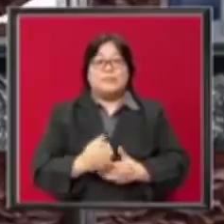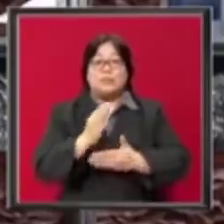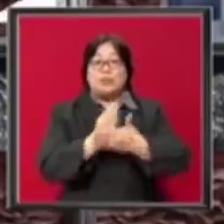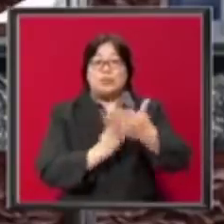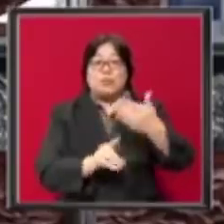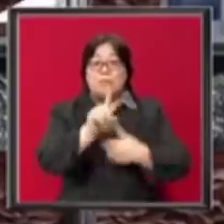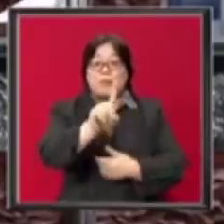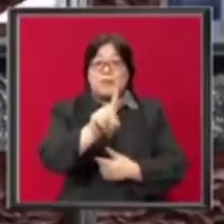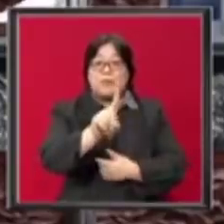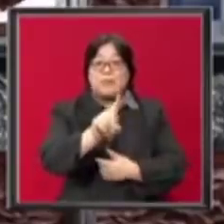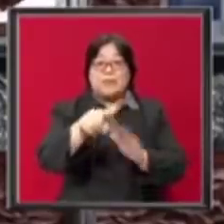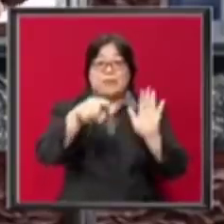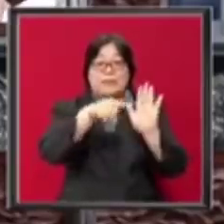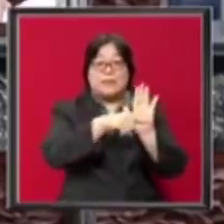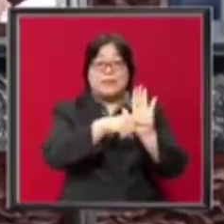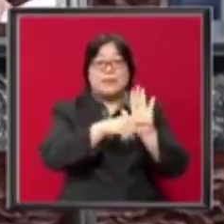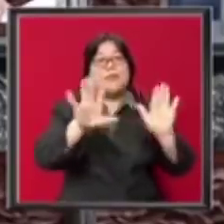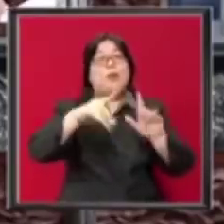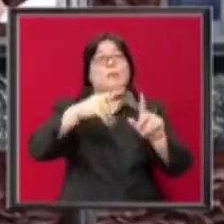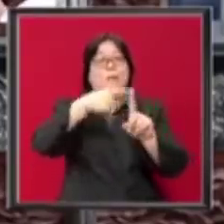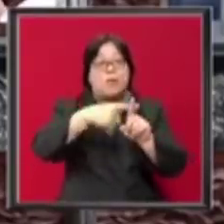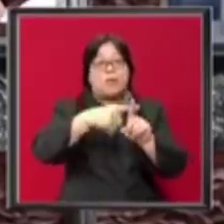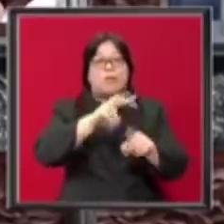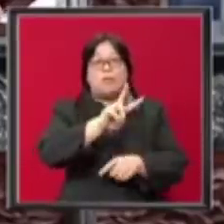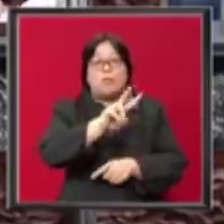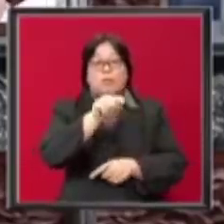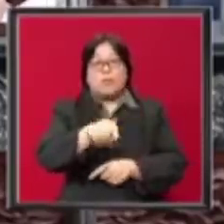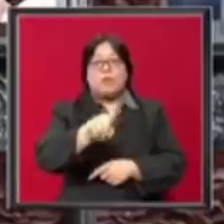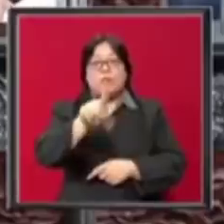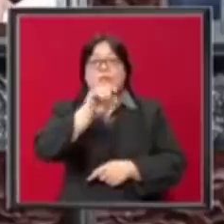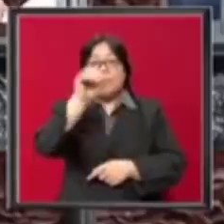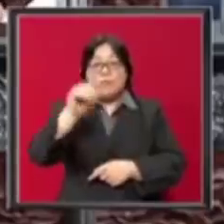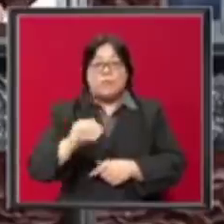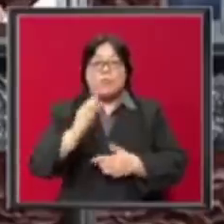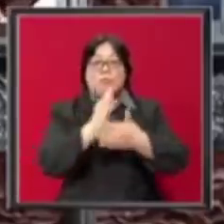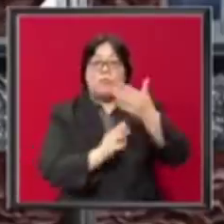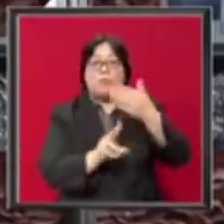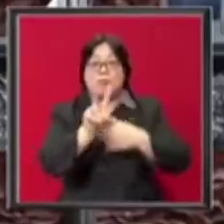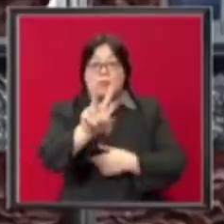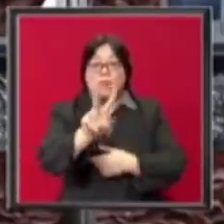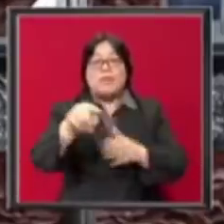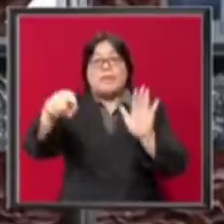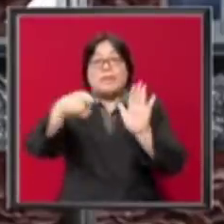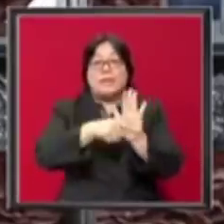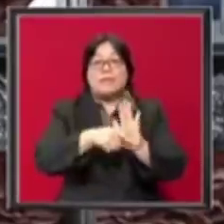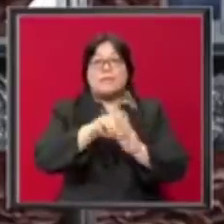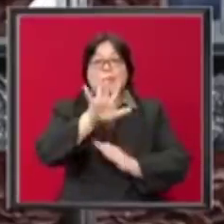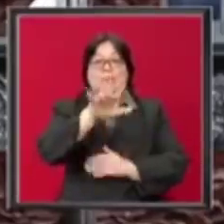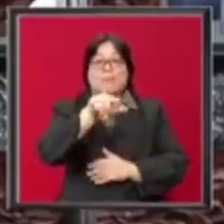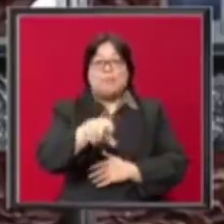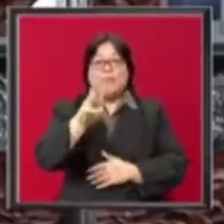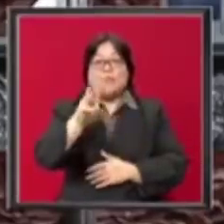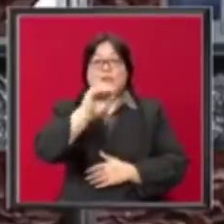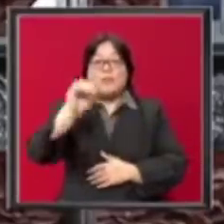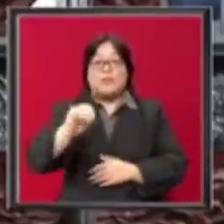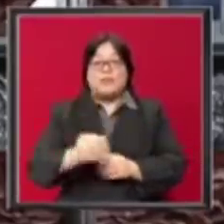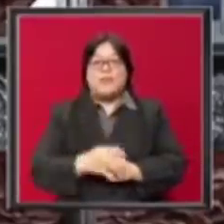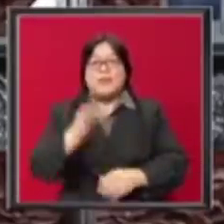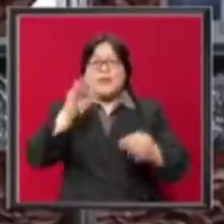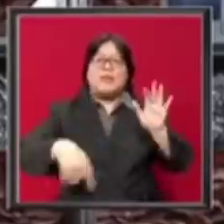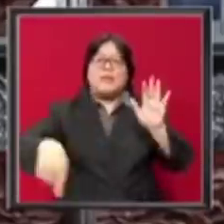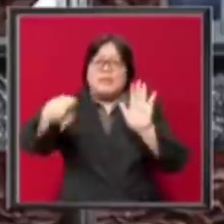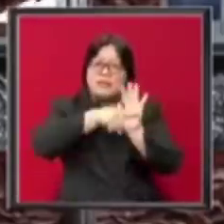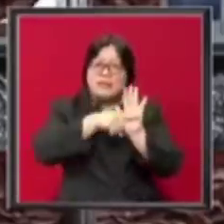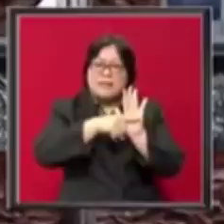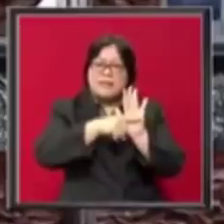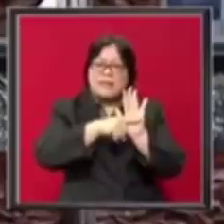Suku pertama negatif positif 21%, suku kedua negatif 5.6%. Kalau